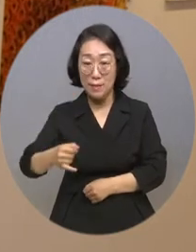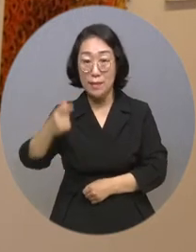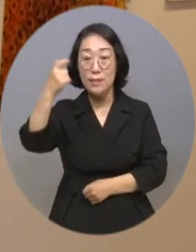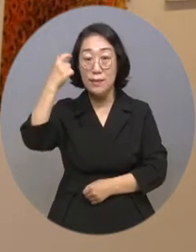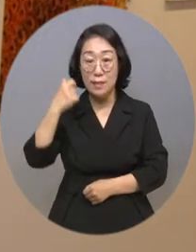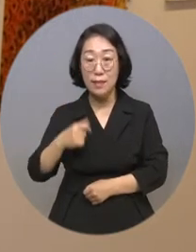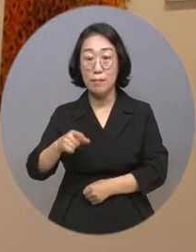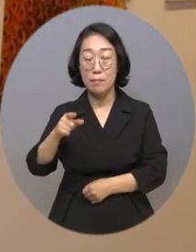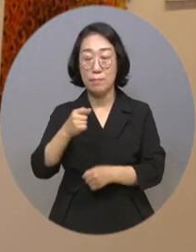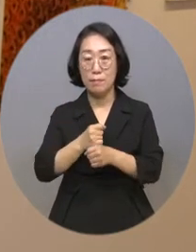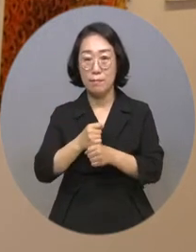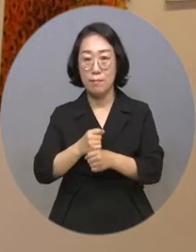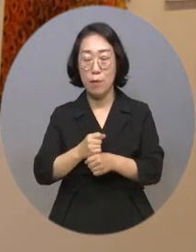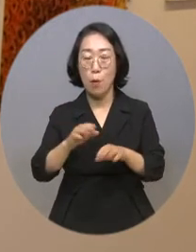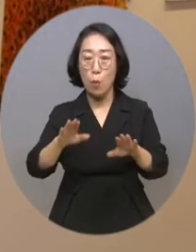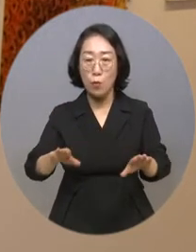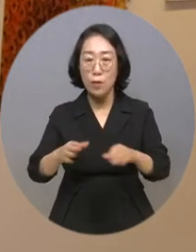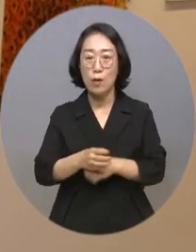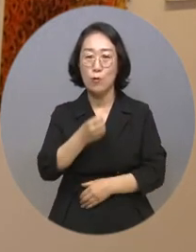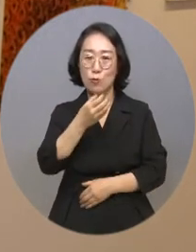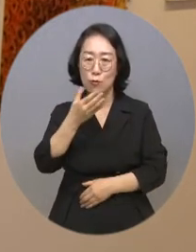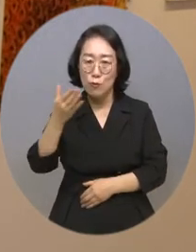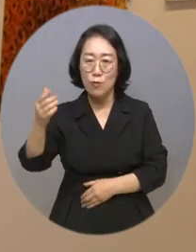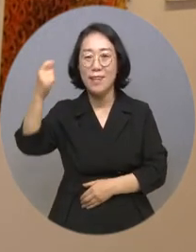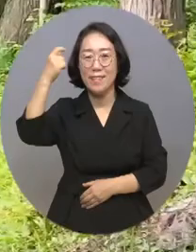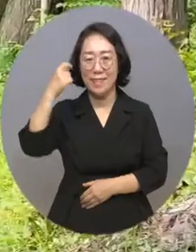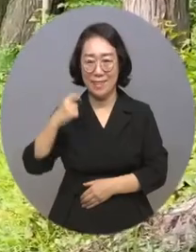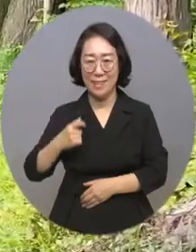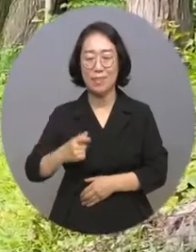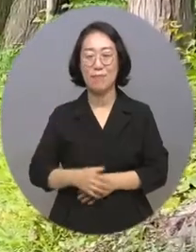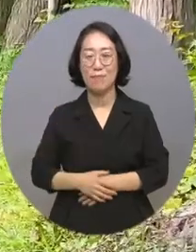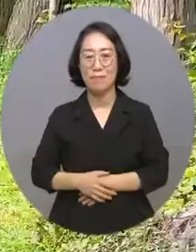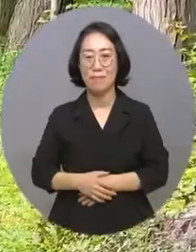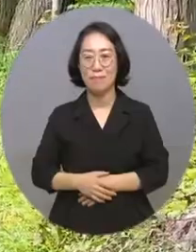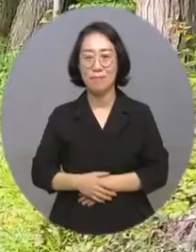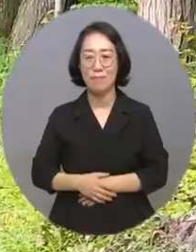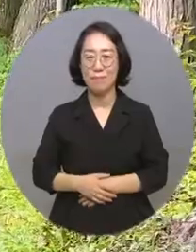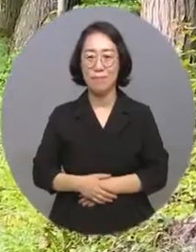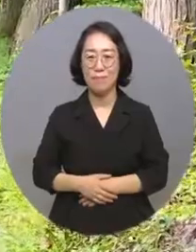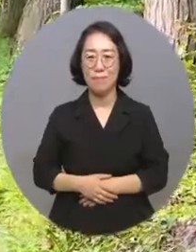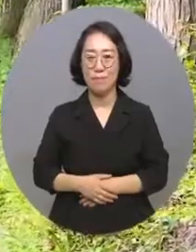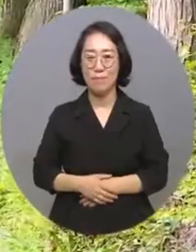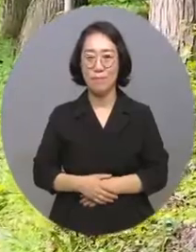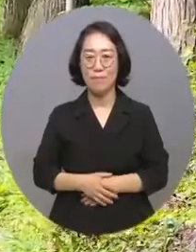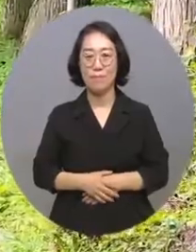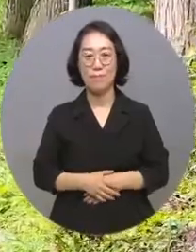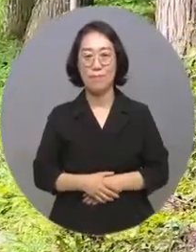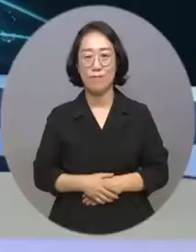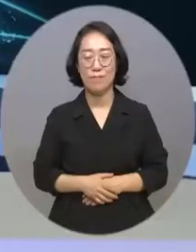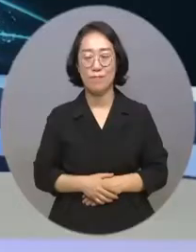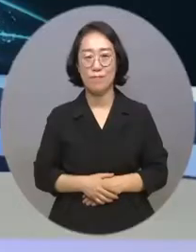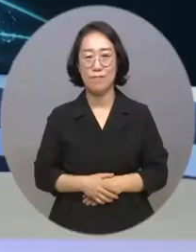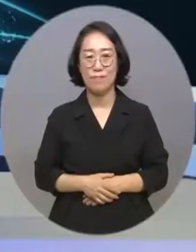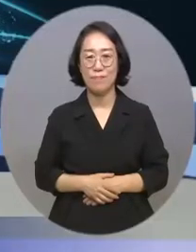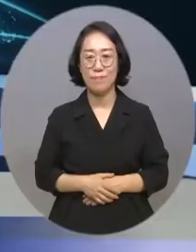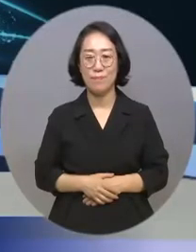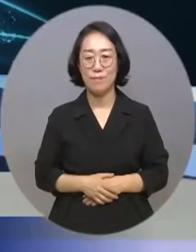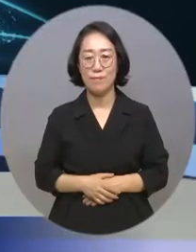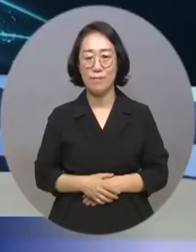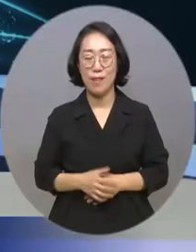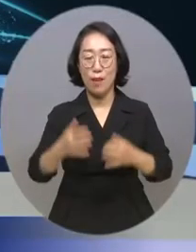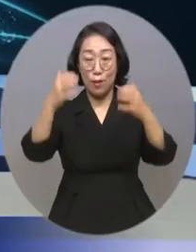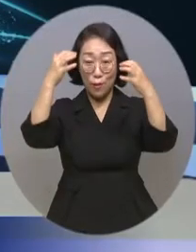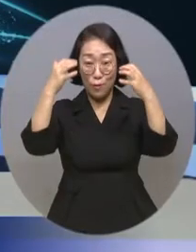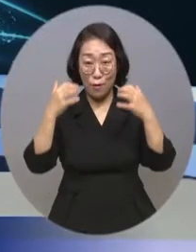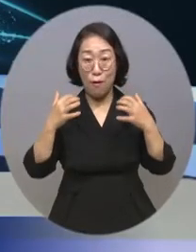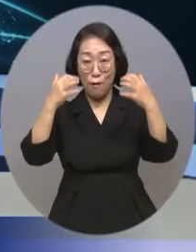작품들은 현대예술의 트렌드로 주목을 받고 있습니다. 복지TV 뉴스 이소연입니다. 여름